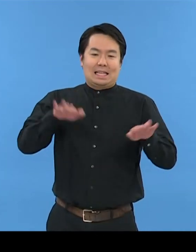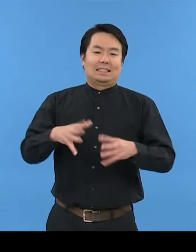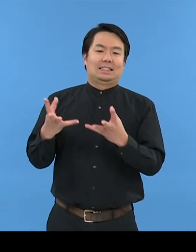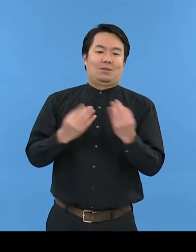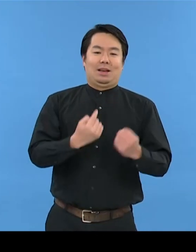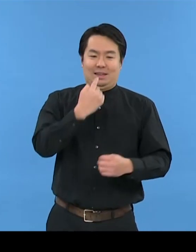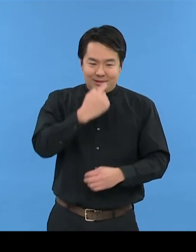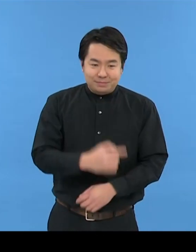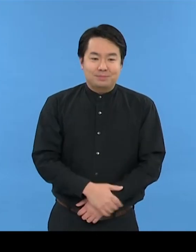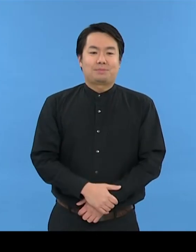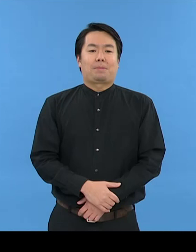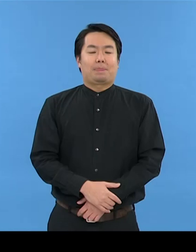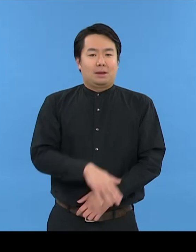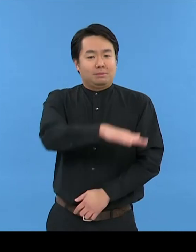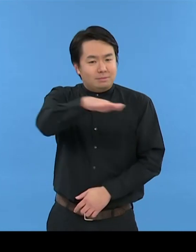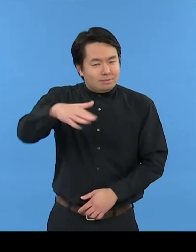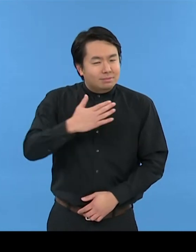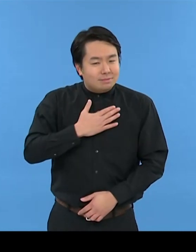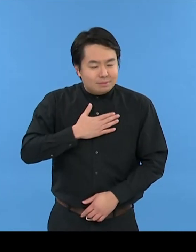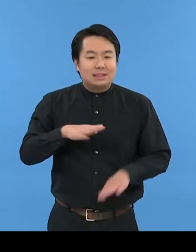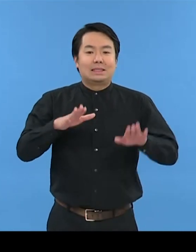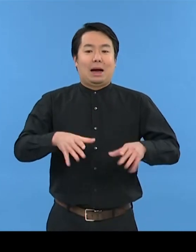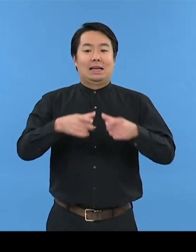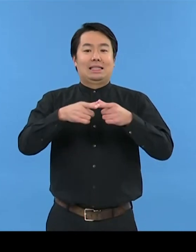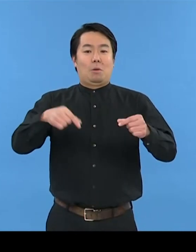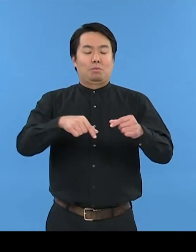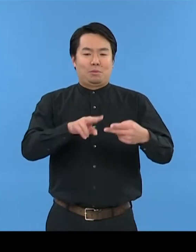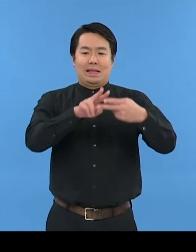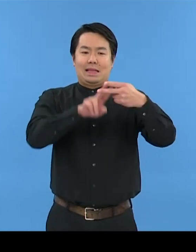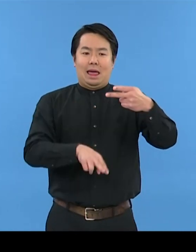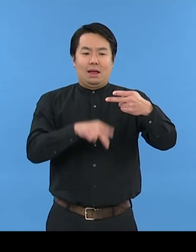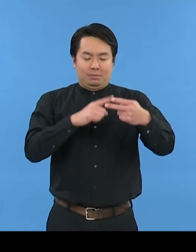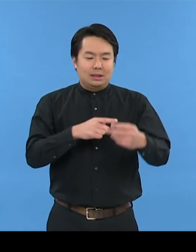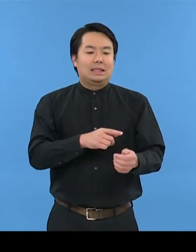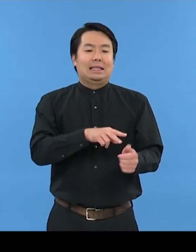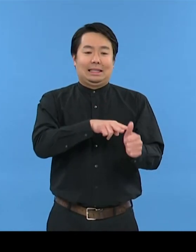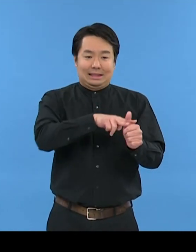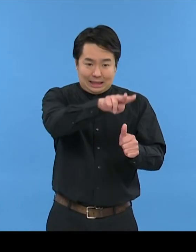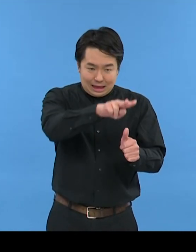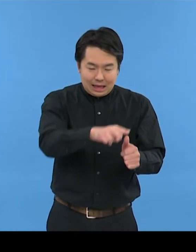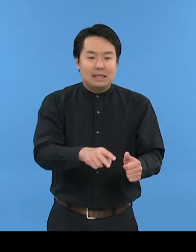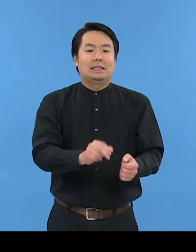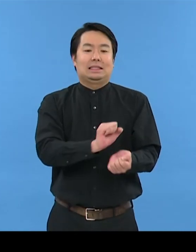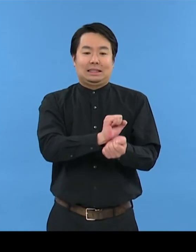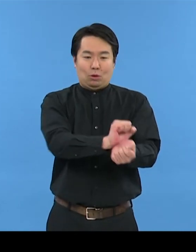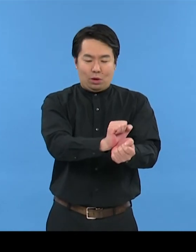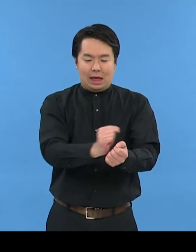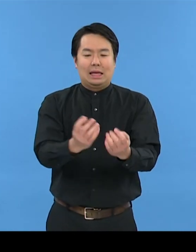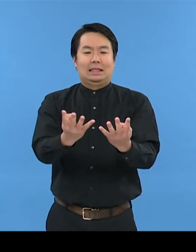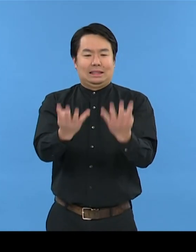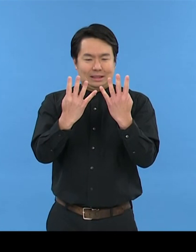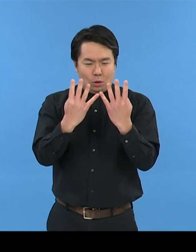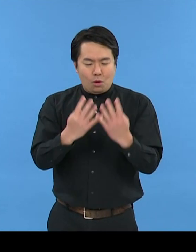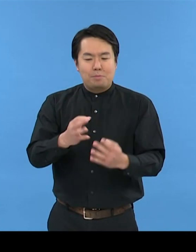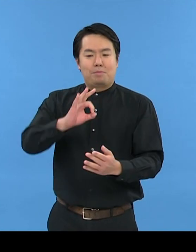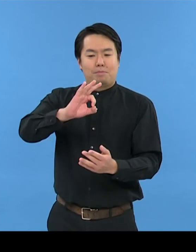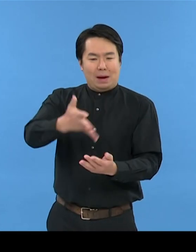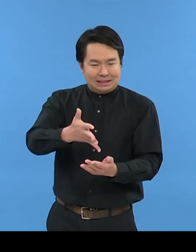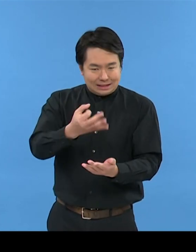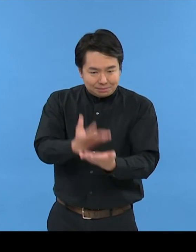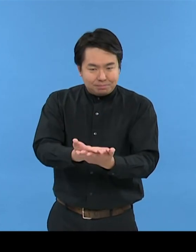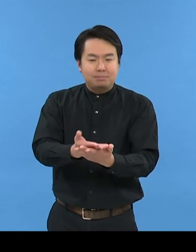矢澤です今日本の刑罰は皆さんご存知の懲役近郊